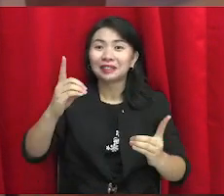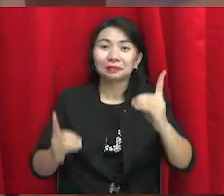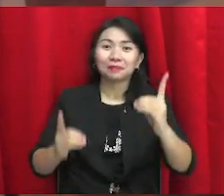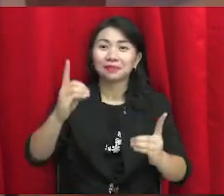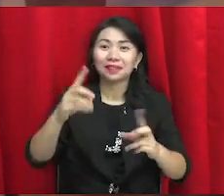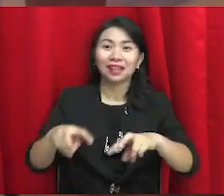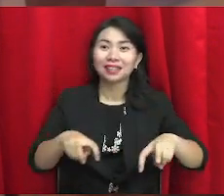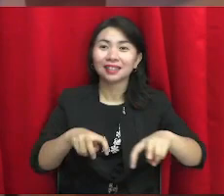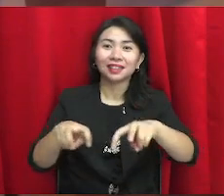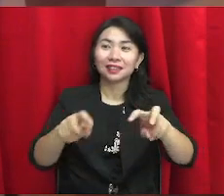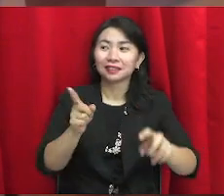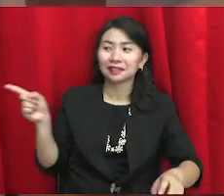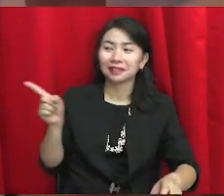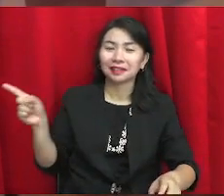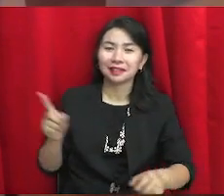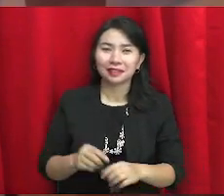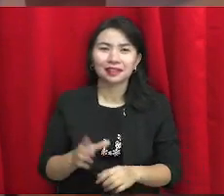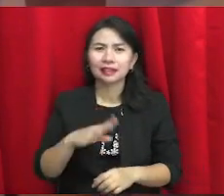Salamat naman.